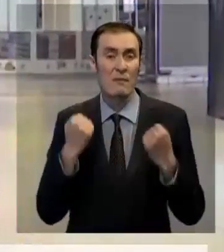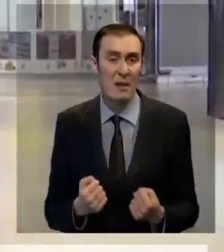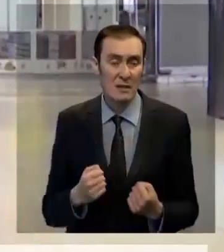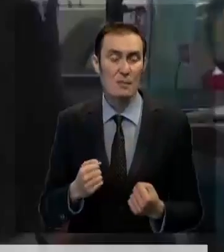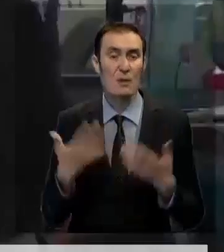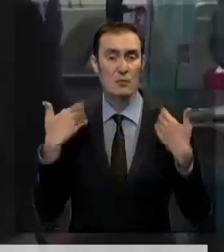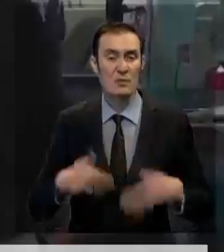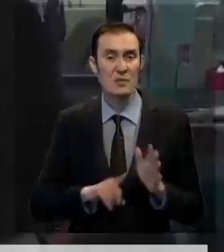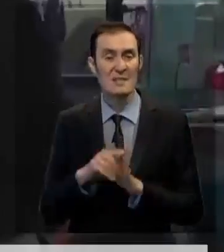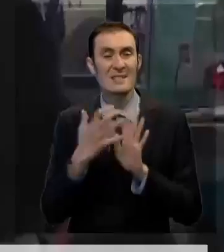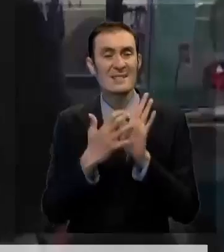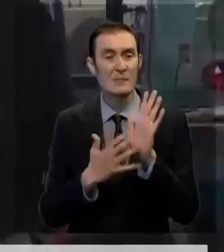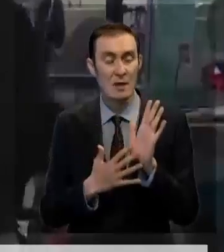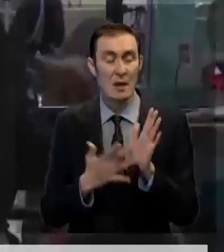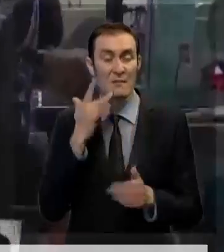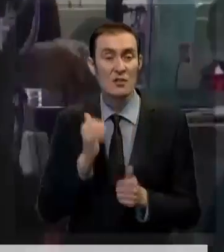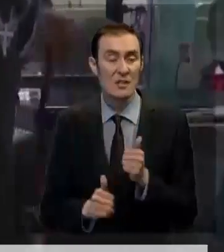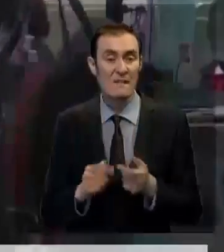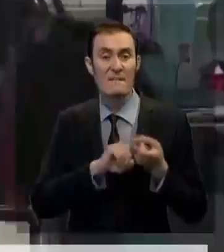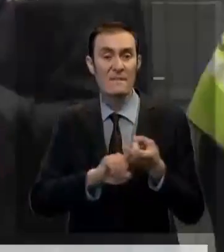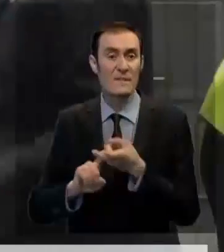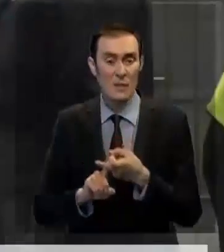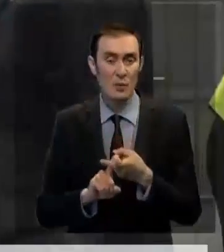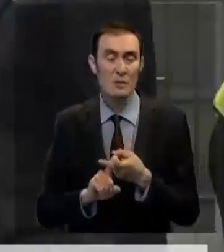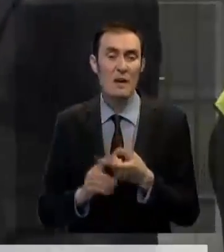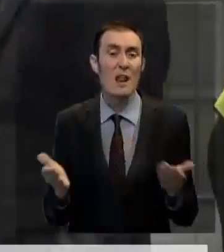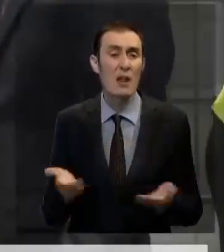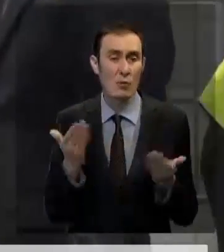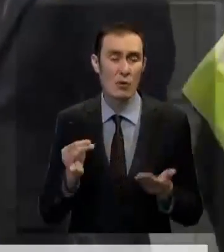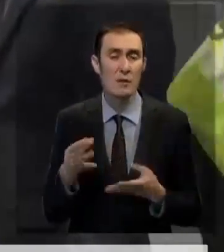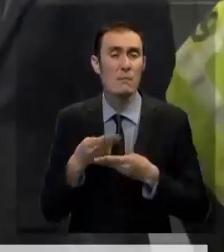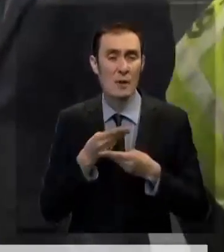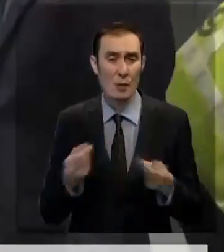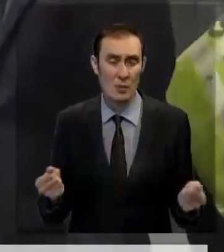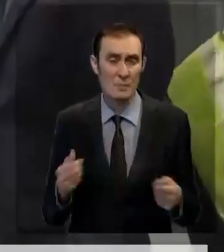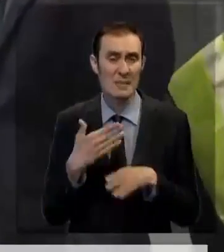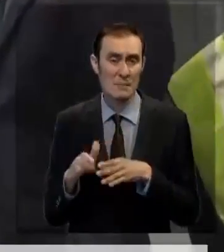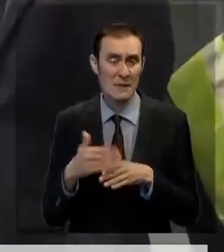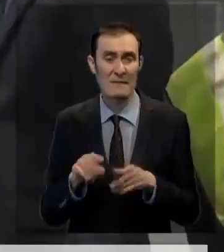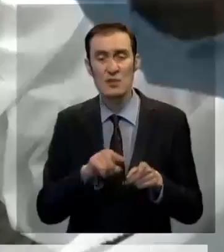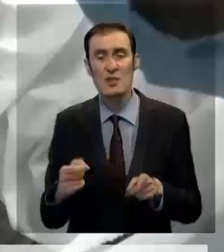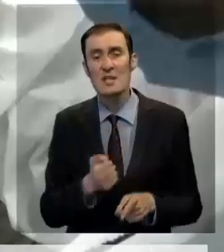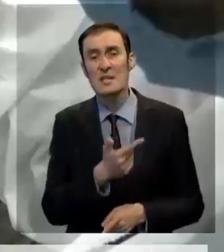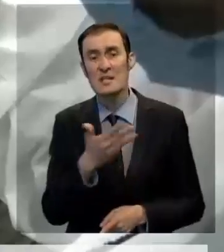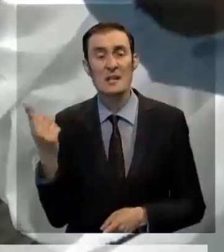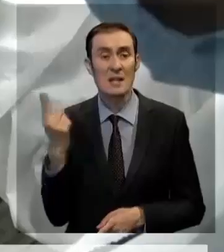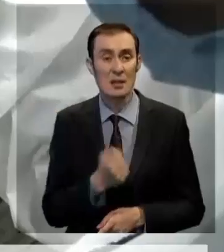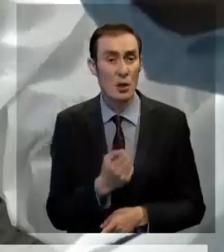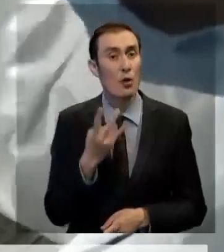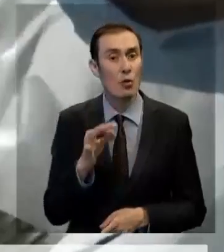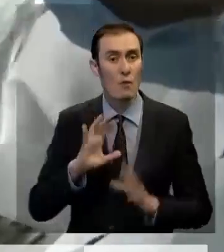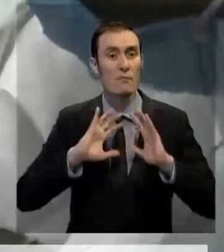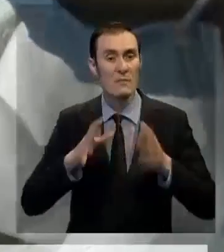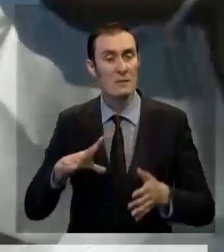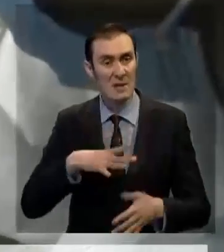может появиться сыпь. В большинстве случаев вирус протекает в легкой форме и проходит сам по себе в течение нескольких недель. Однако в мире